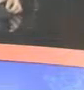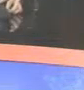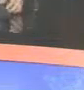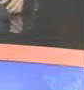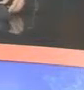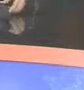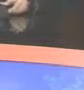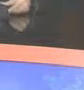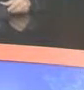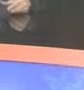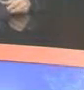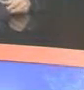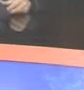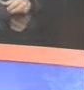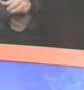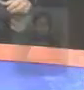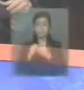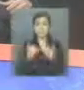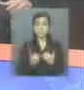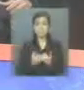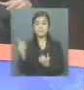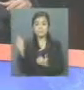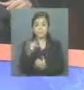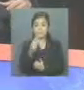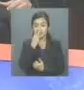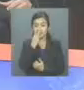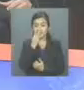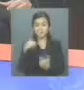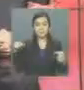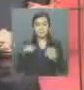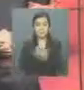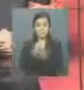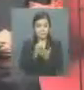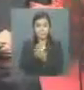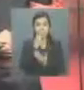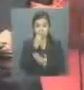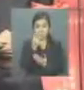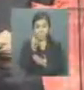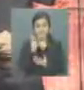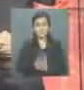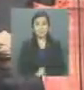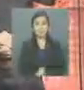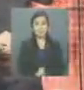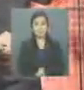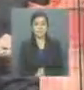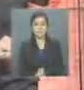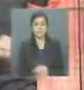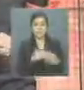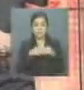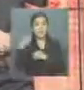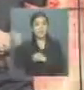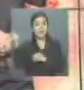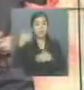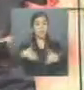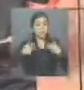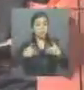ขอบคุณคุณประภาพรค่ะ ส่วนช่วงนี้นะคะไปติดตามข่าวศิลปะวัฒนธรรมบันเทิงค่ะ พาท่านผู้ชมไปเที่ยวงานสวนสนุกแห่งจินตนา